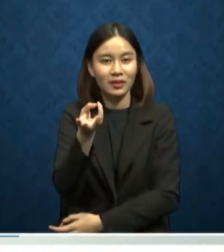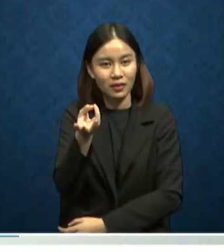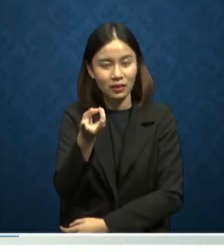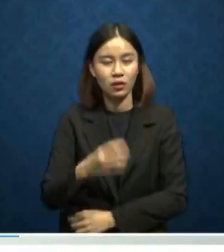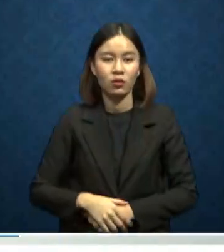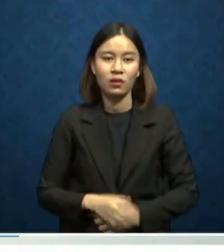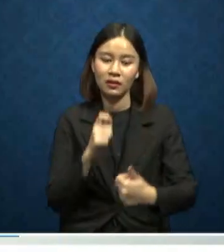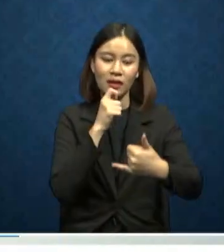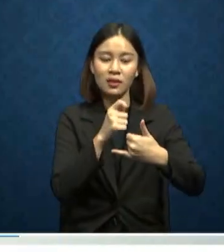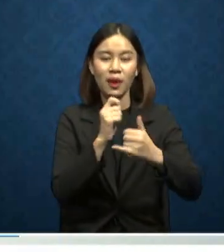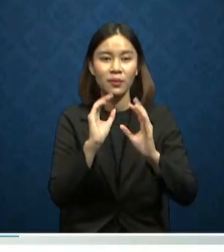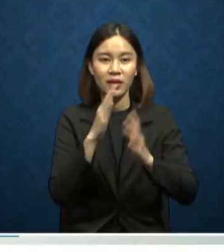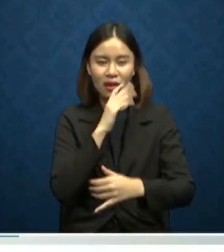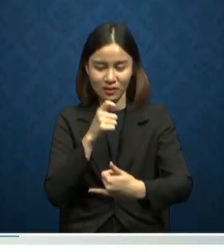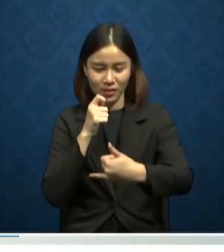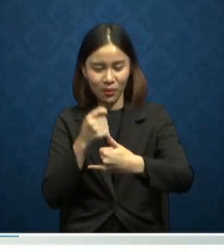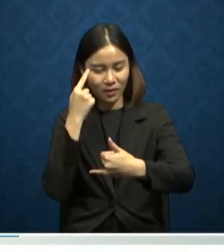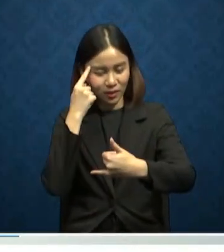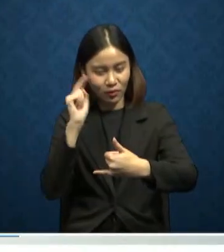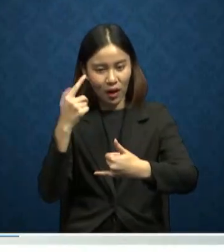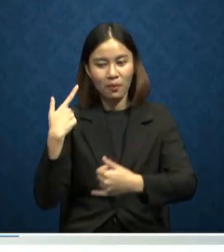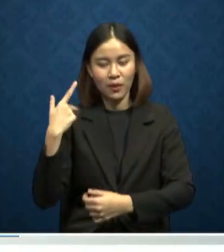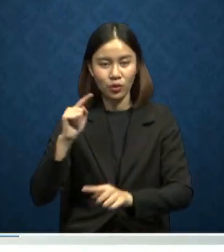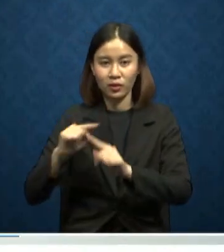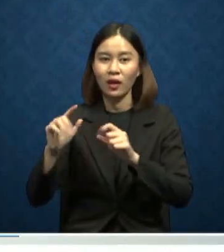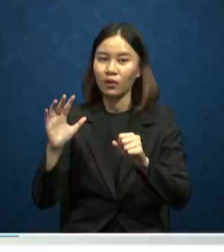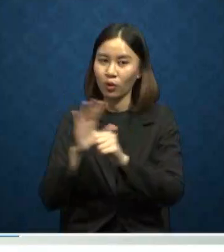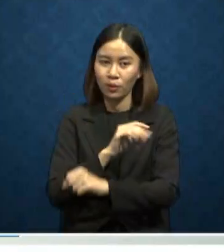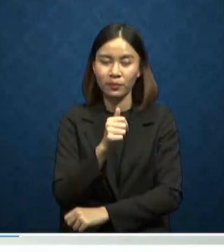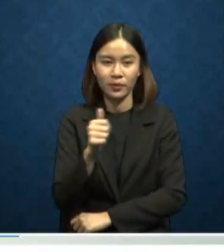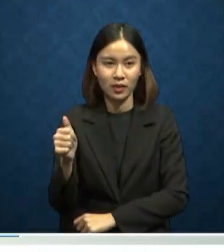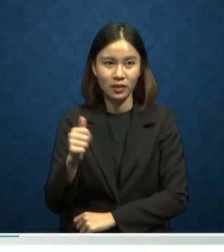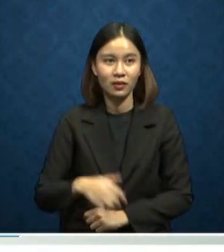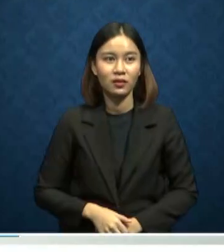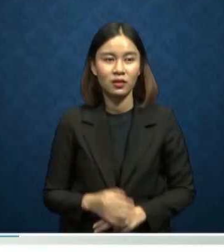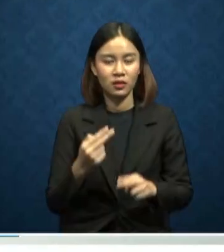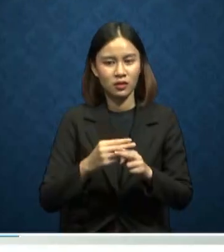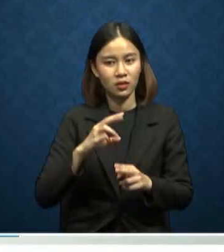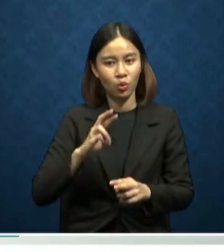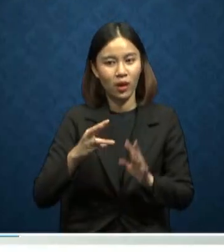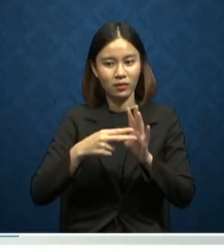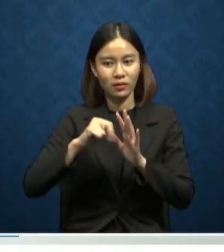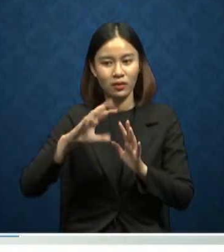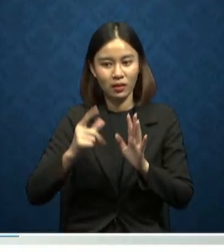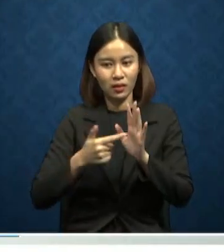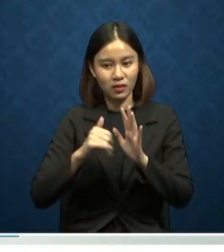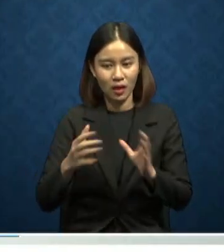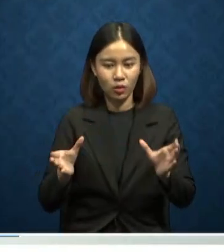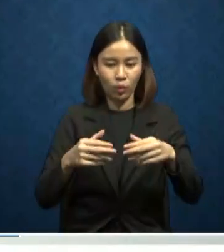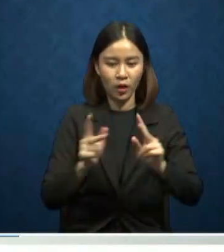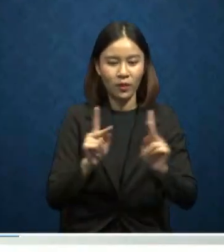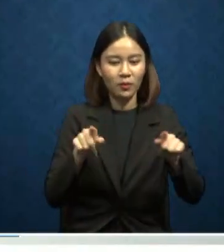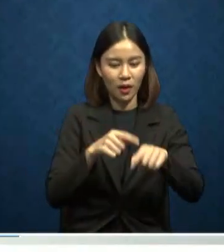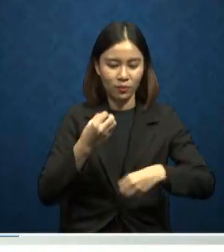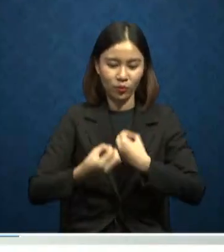ก็เลยไม่ได้สัมภาษณ์ท่านถ้าได้สัมภาษณ์ท่านนะคงจะได้ประโยชน์มากกว่านี้ส่วนท่านบรรชัยก็อยู่ในคณะเดียวกันก็มีความเห็นใน